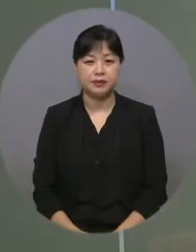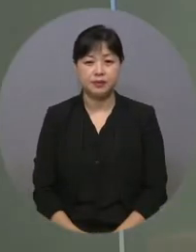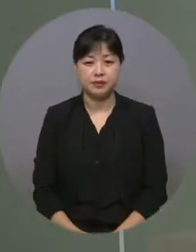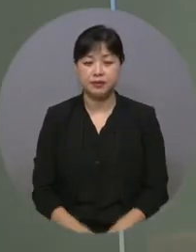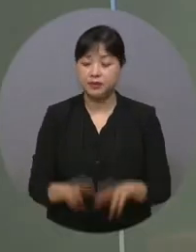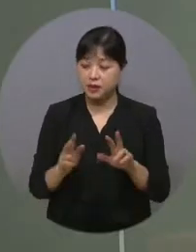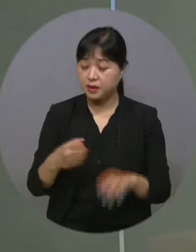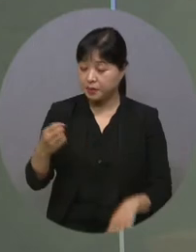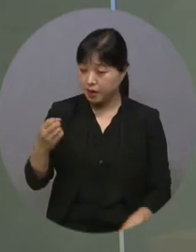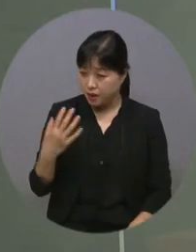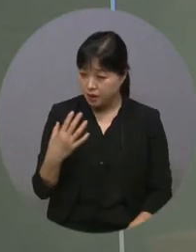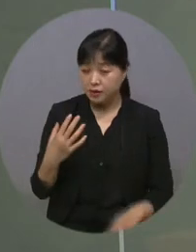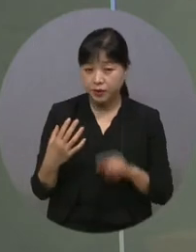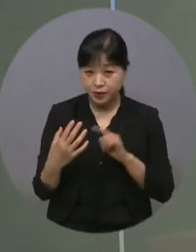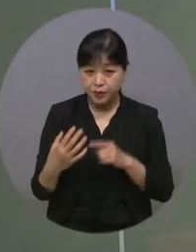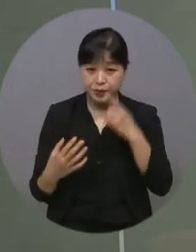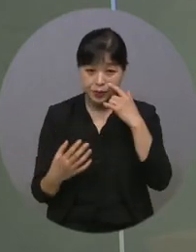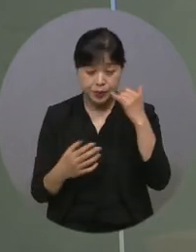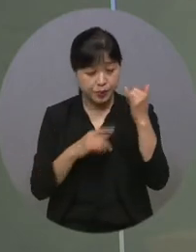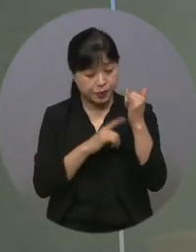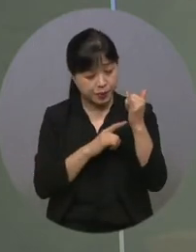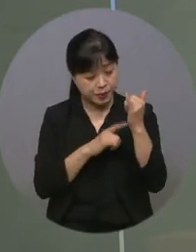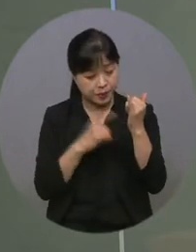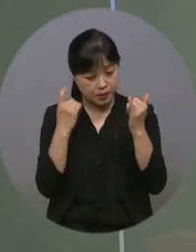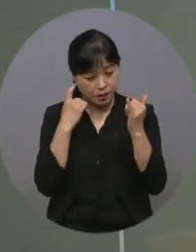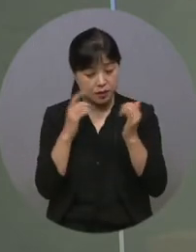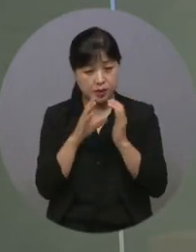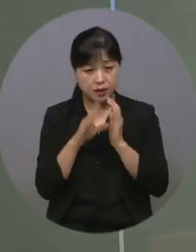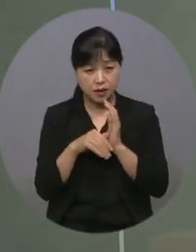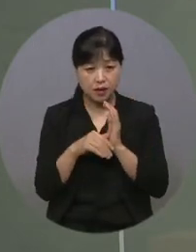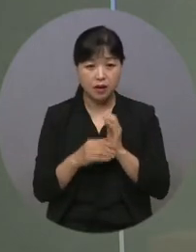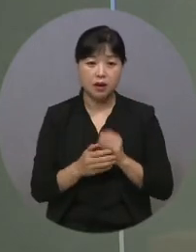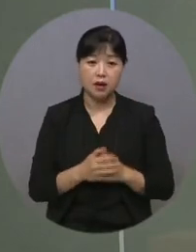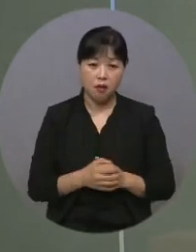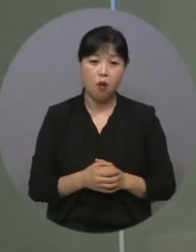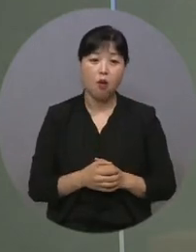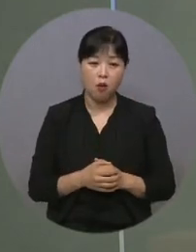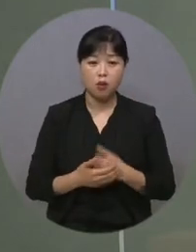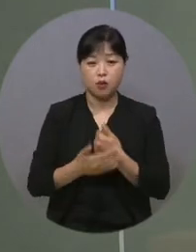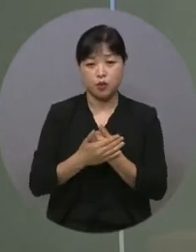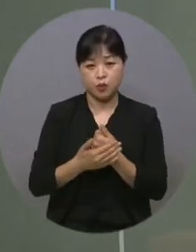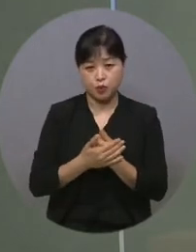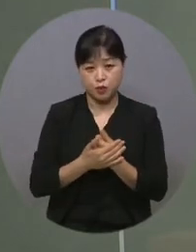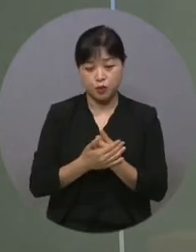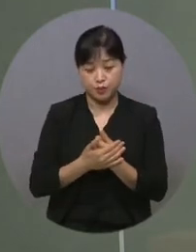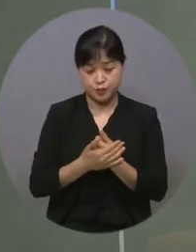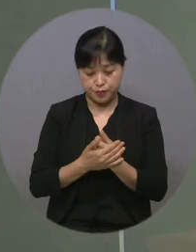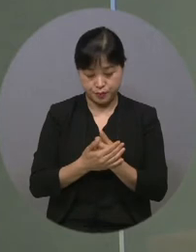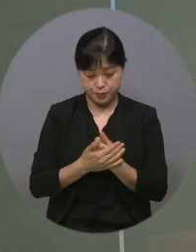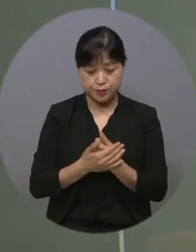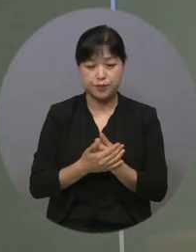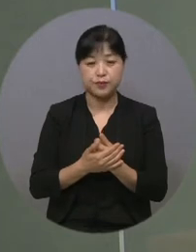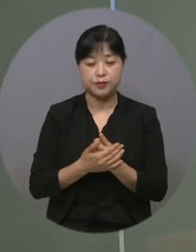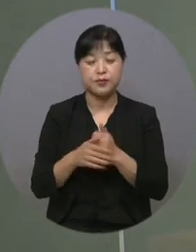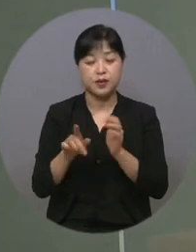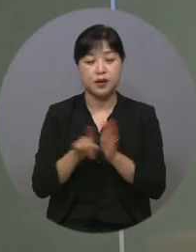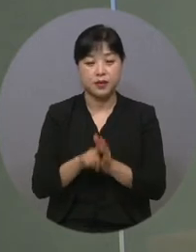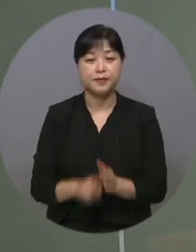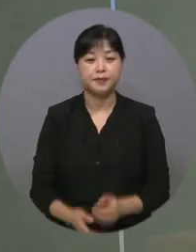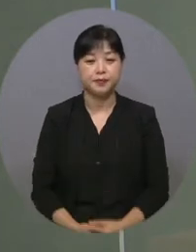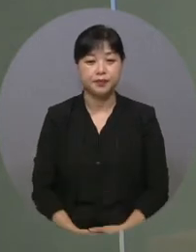말씀하시는 거가 우리 학부모들이 보실 때에 굉장히 참고가 되시리라 믿습니다만은,